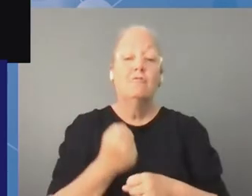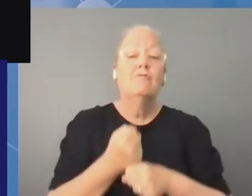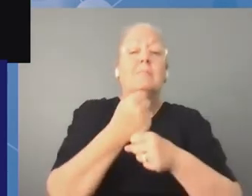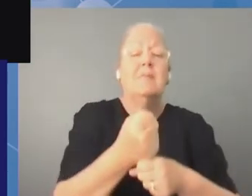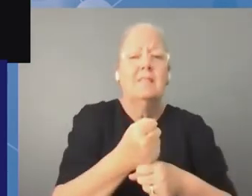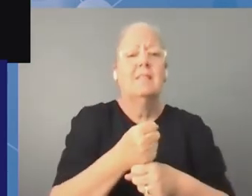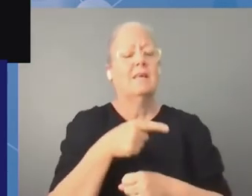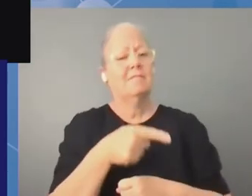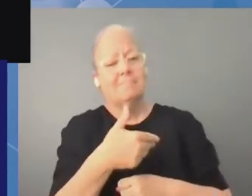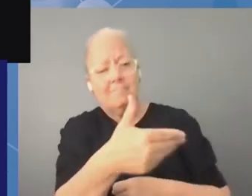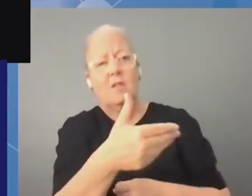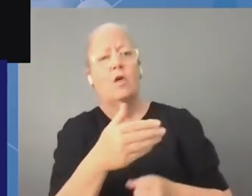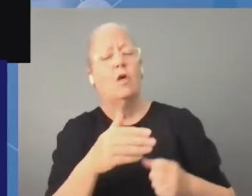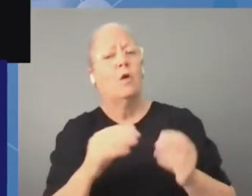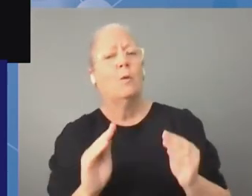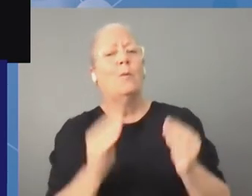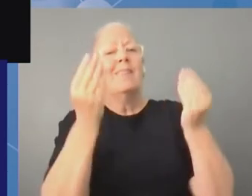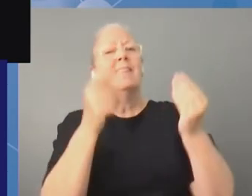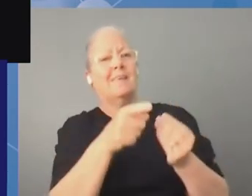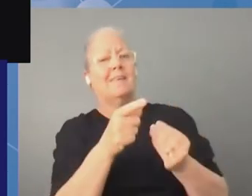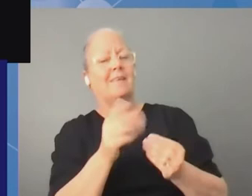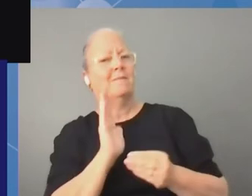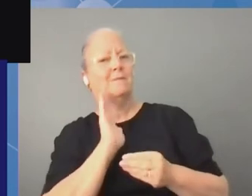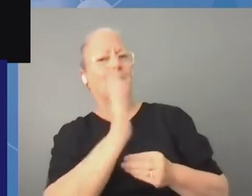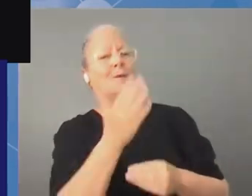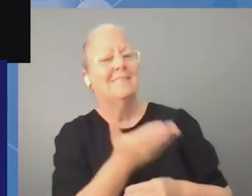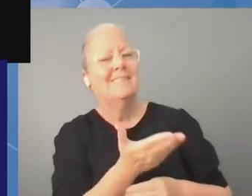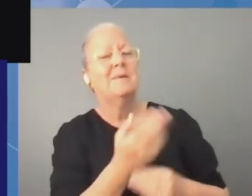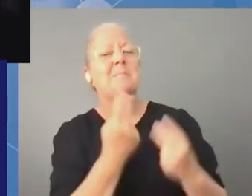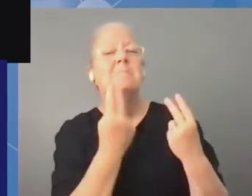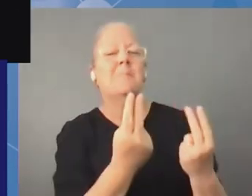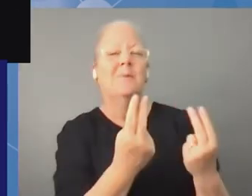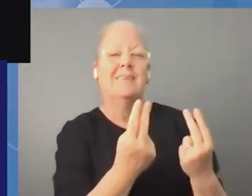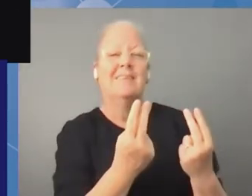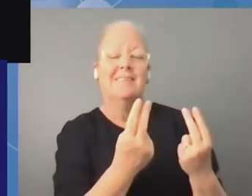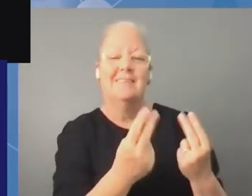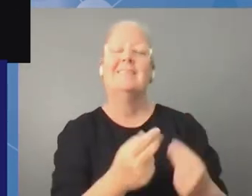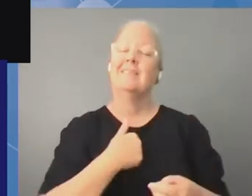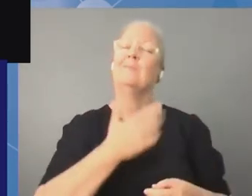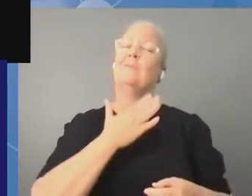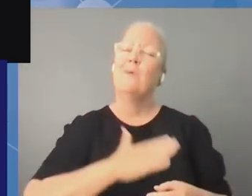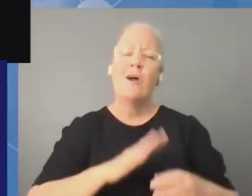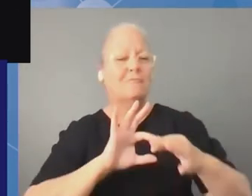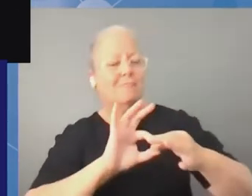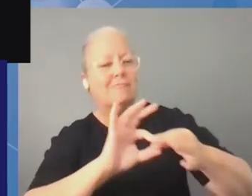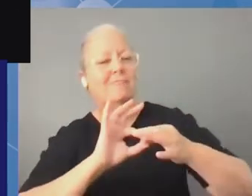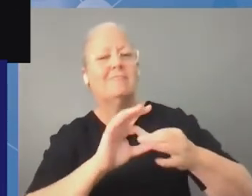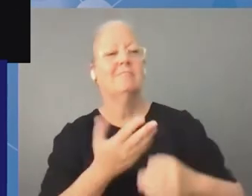吧，非常有意义的话题。代表青年，所谓的青